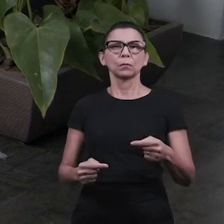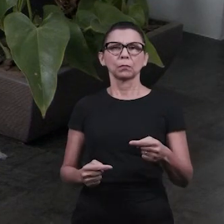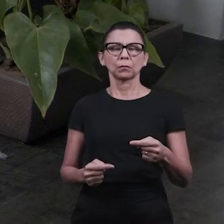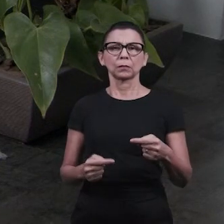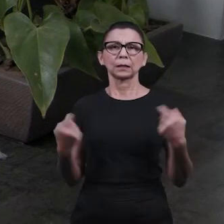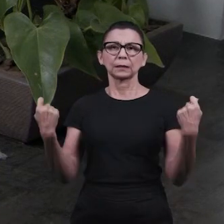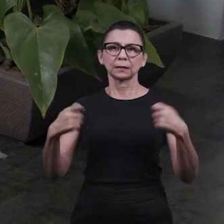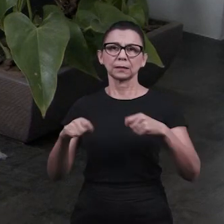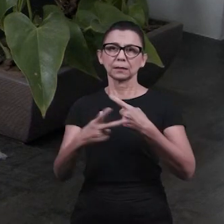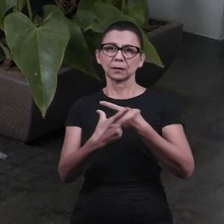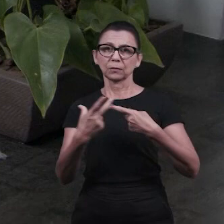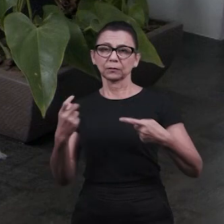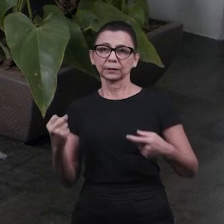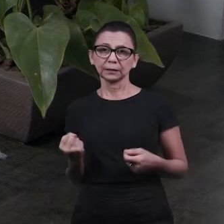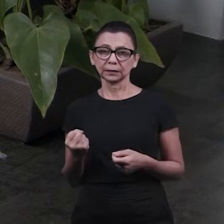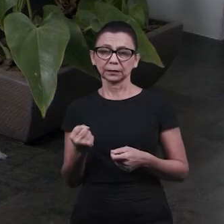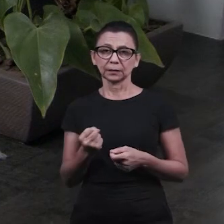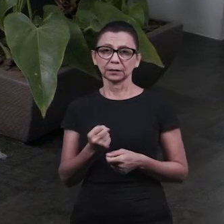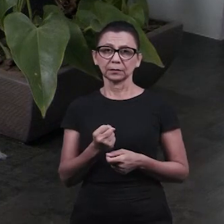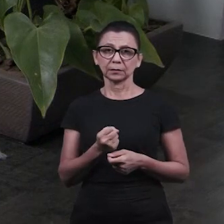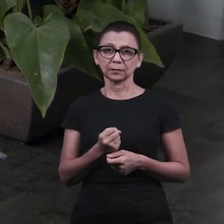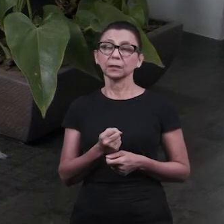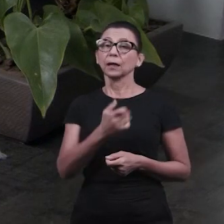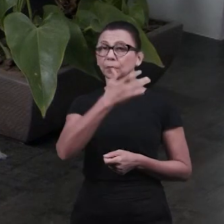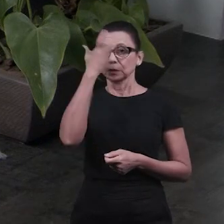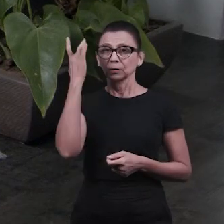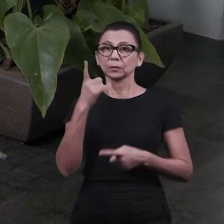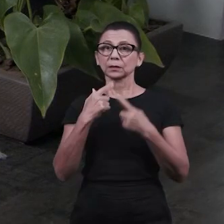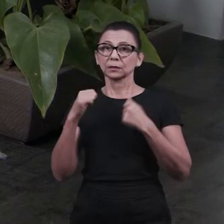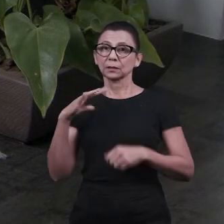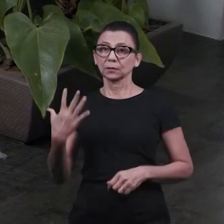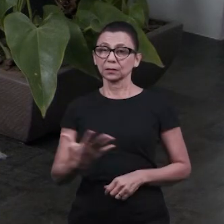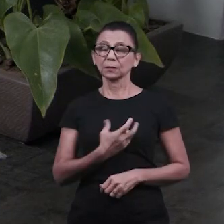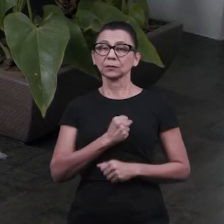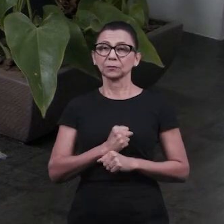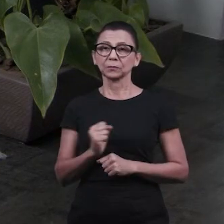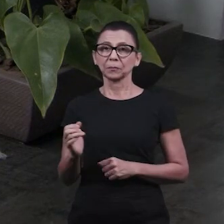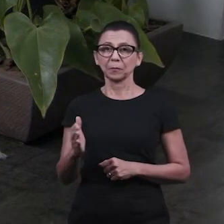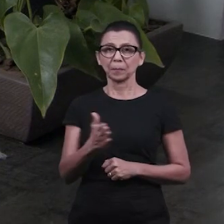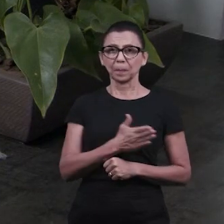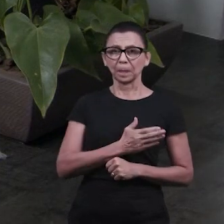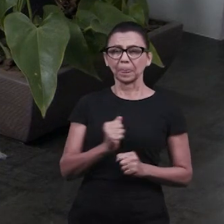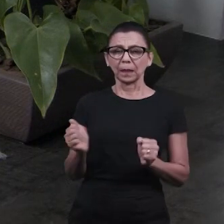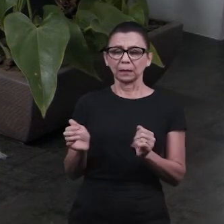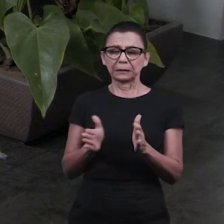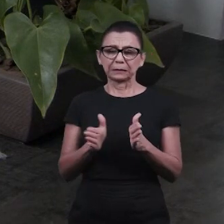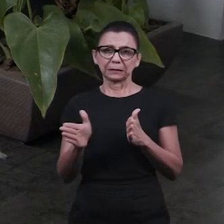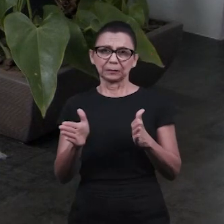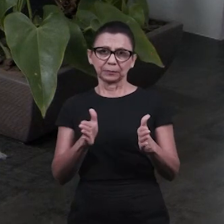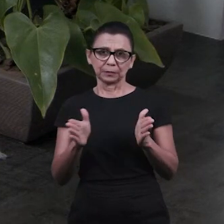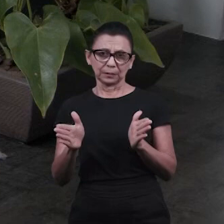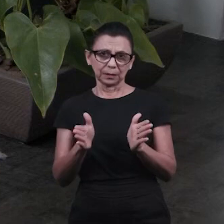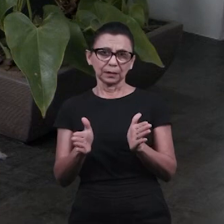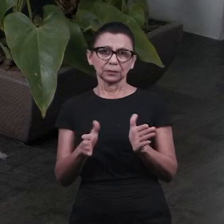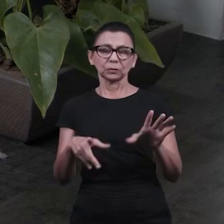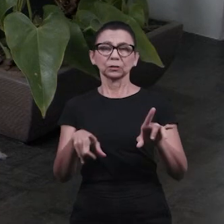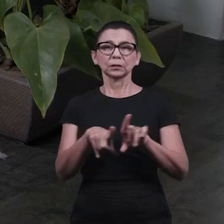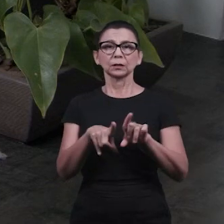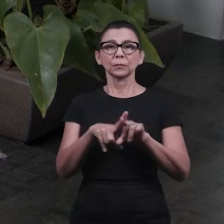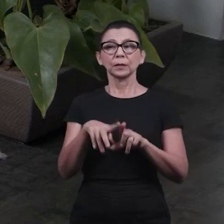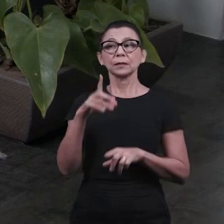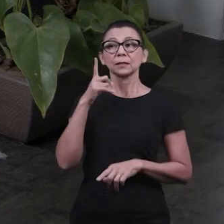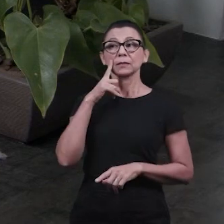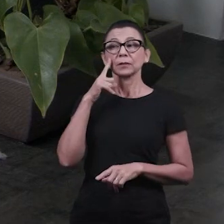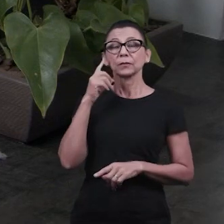par ceux qui réellement souhaitent le salut. Dans le volet accessibilité, la docteure Maria Amine va nous